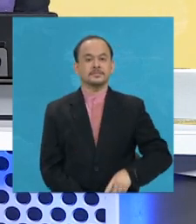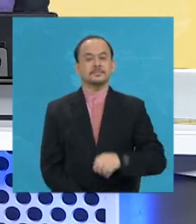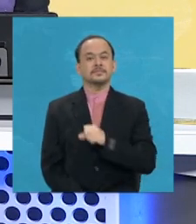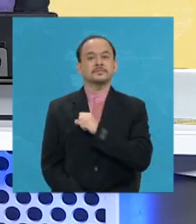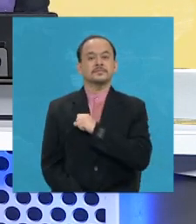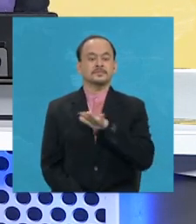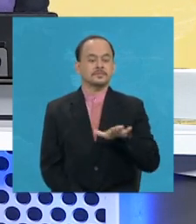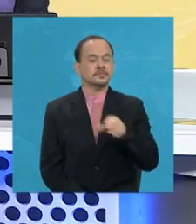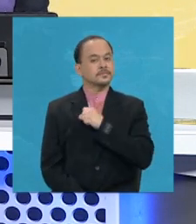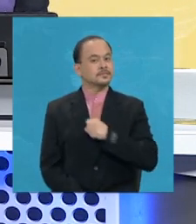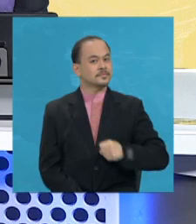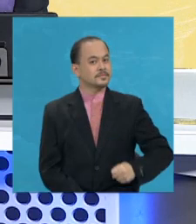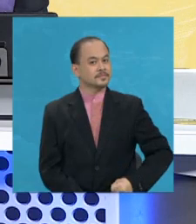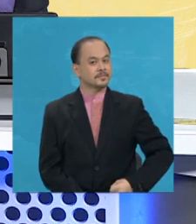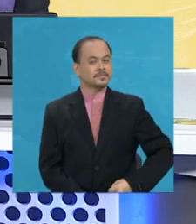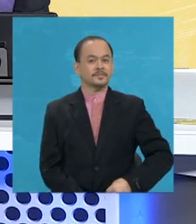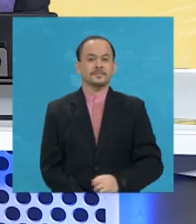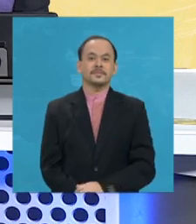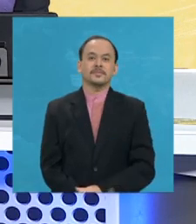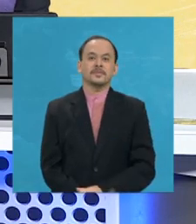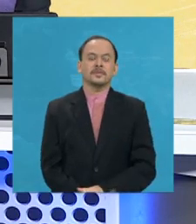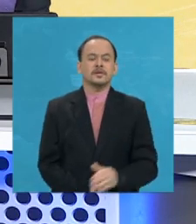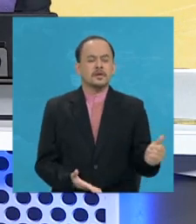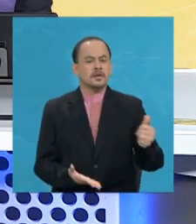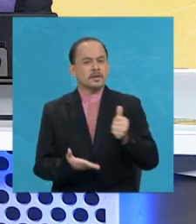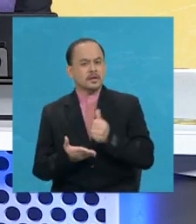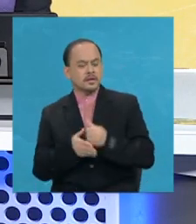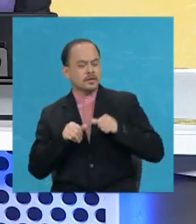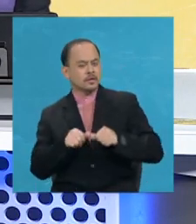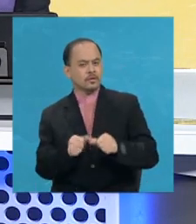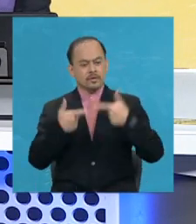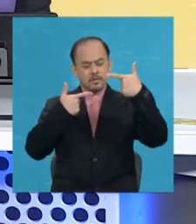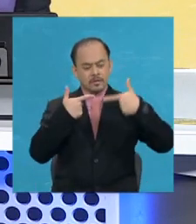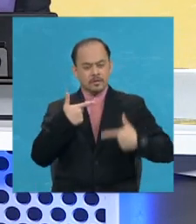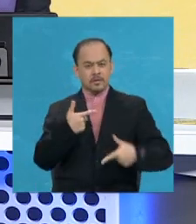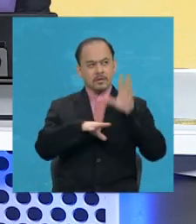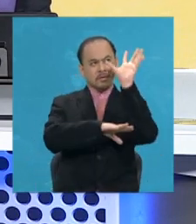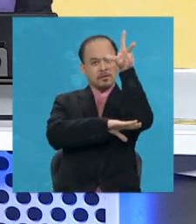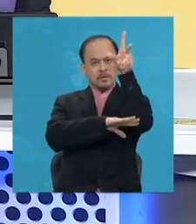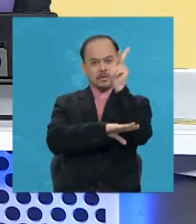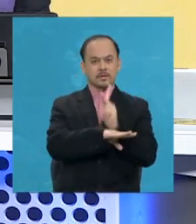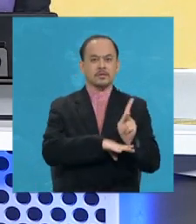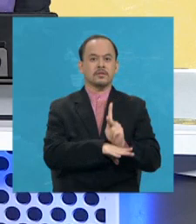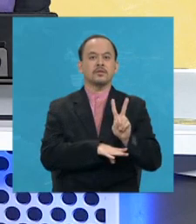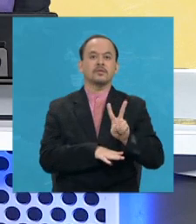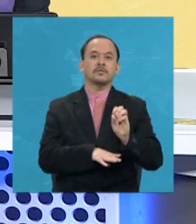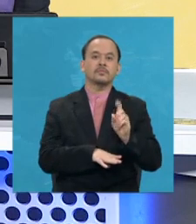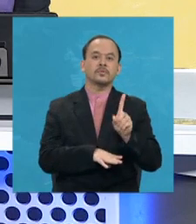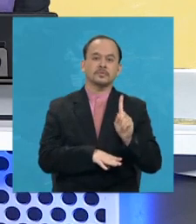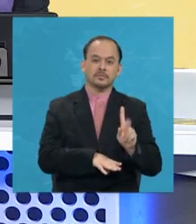Sultan Haji Hassanal Bolkiah mu'izzaddin waddaulah terkena berangkat menyertai liga bola jaring kebangsaan